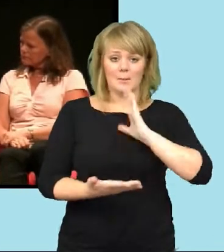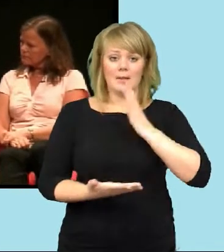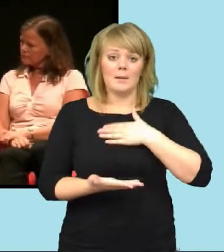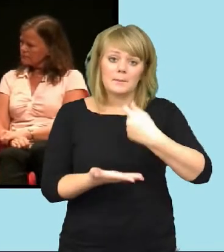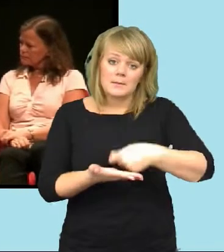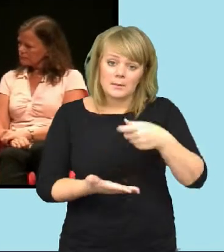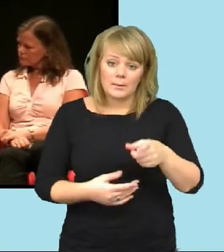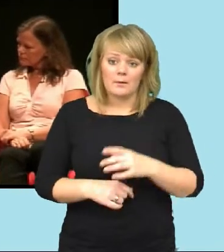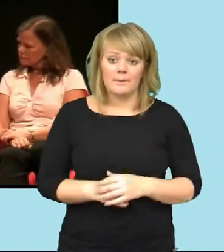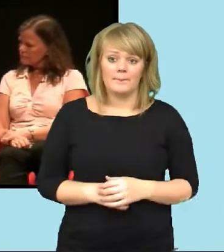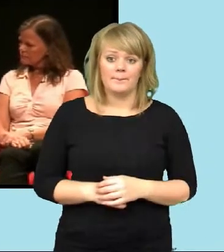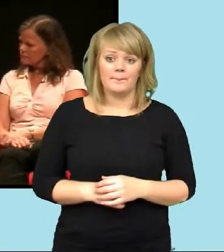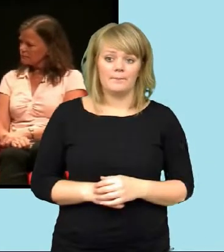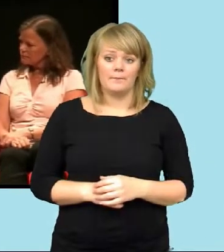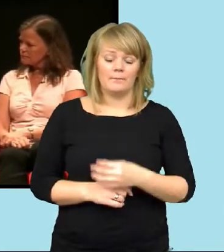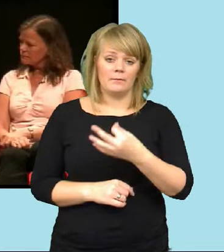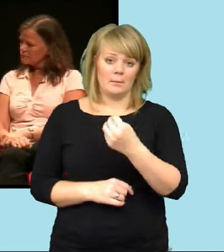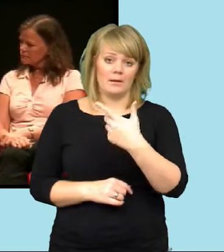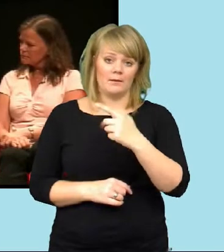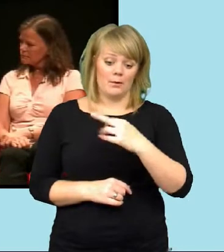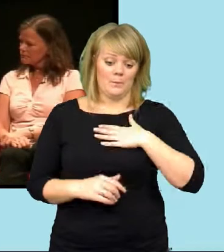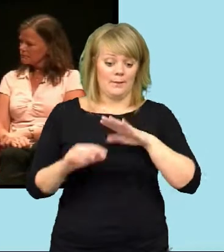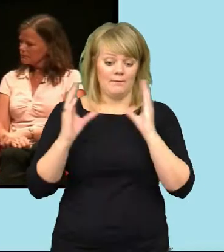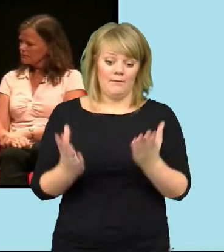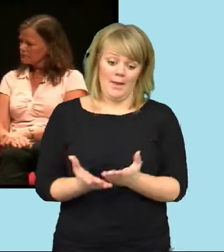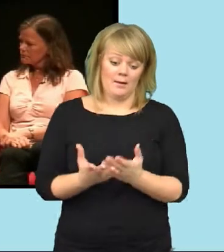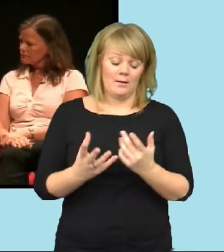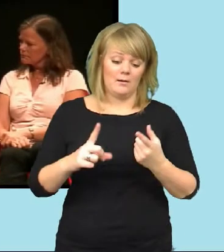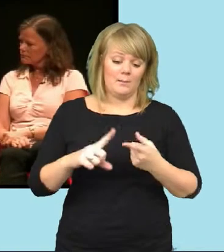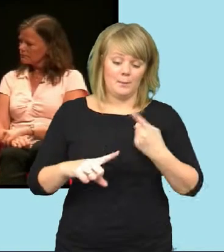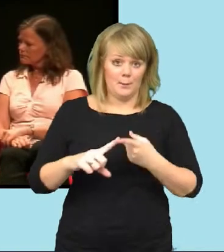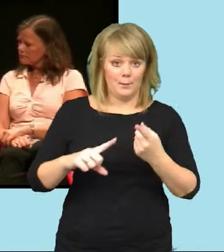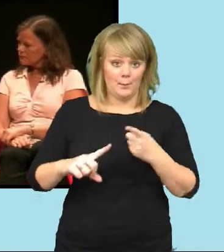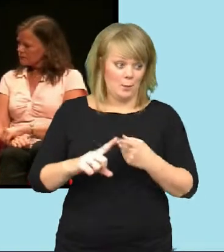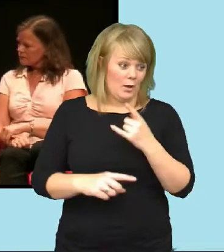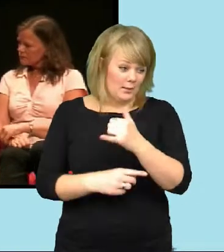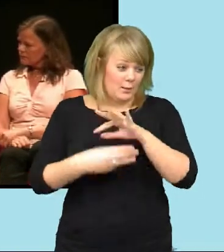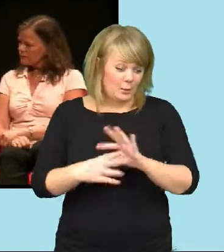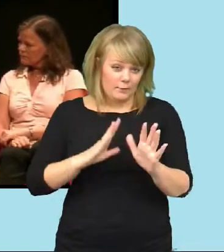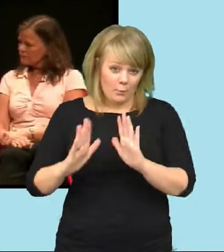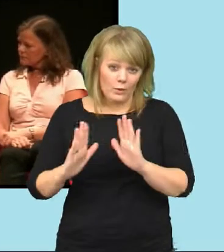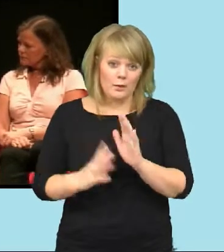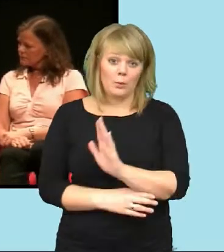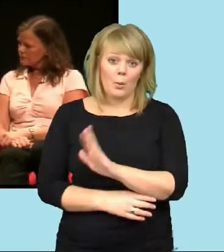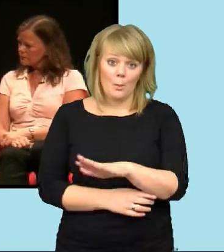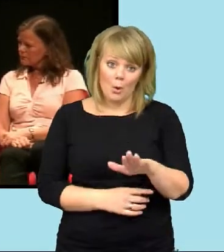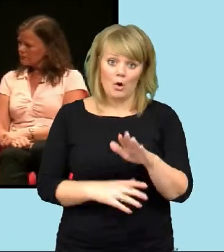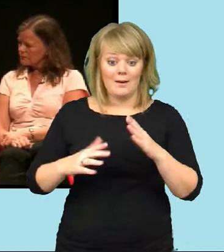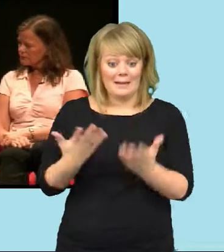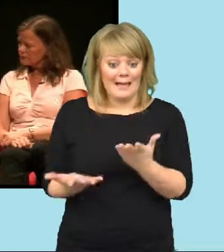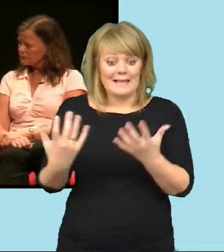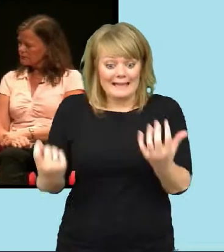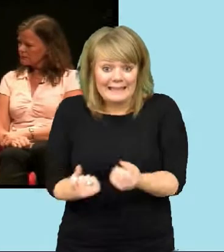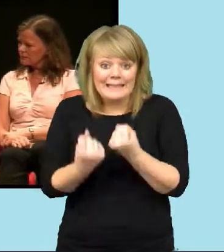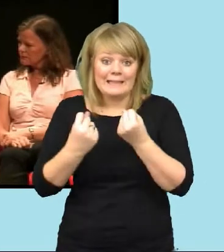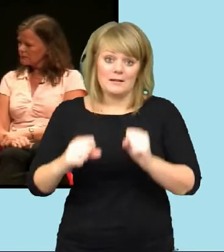Min värld började med sjukvården, och det börjar med att barnen ganska tidigt ska ha, om än inte långa möten med